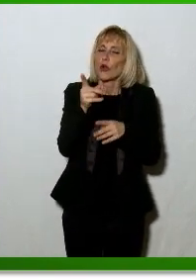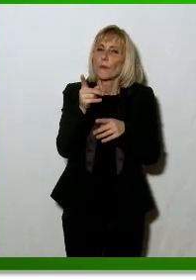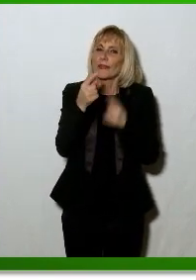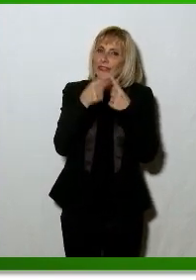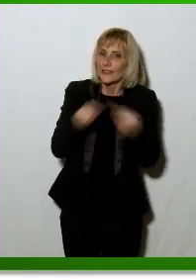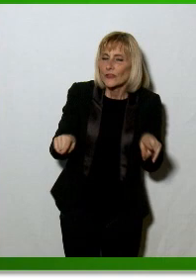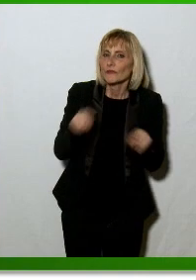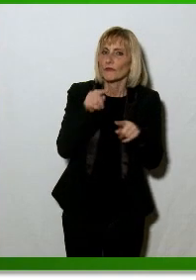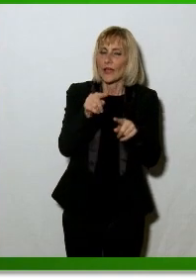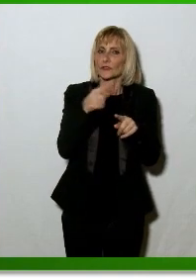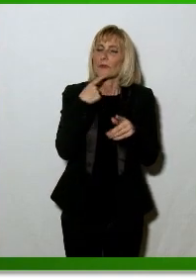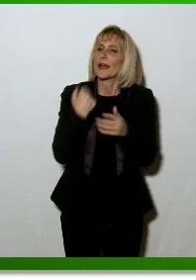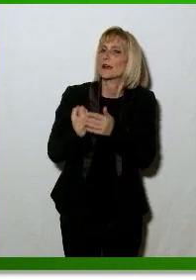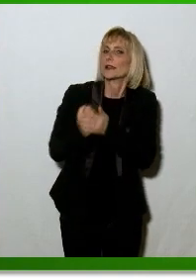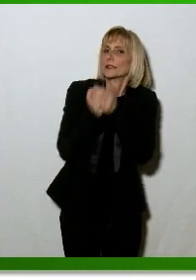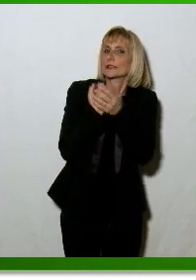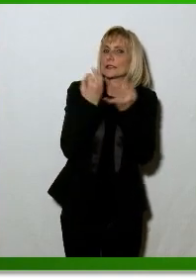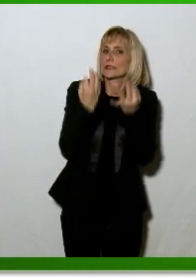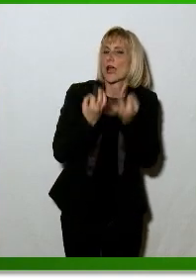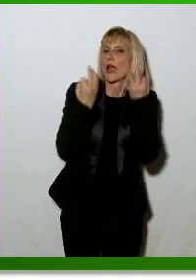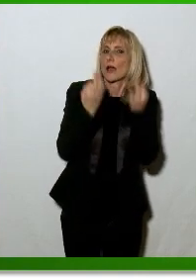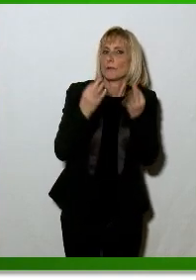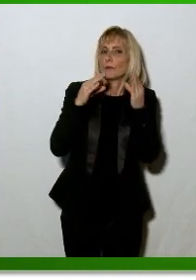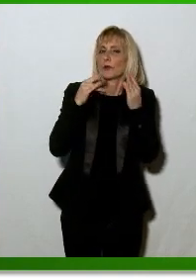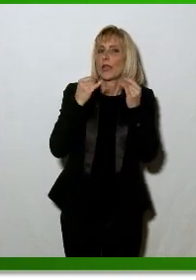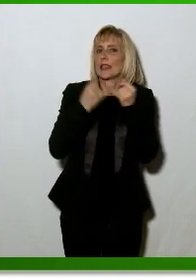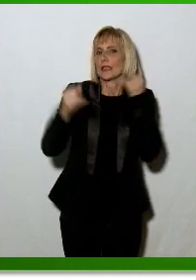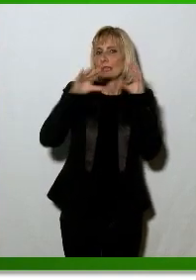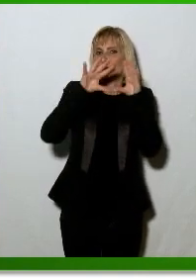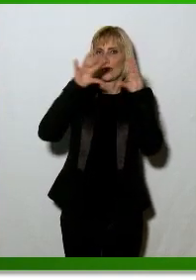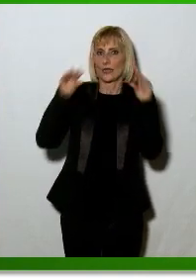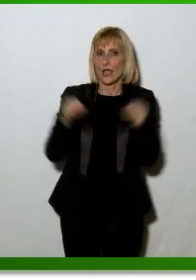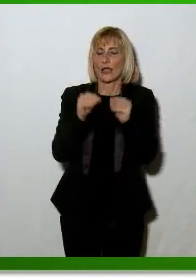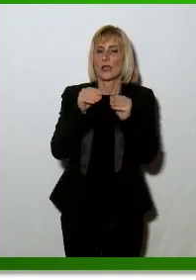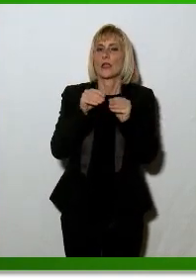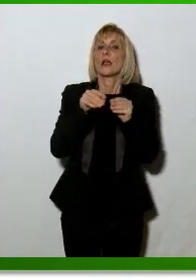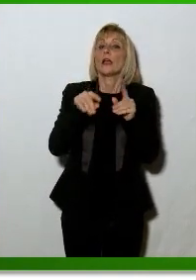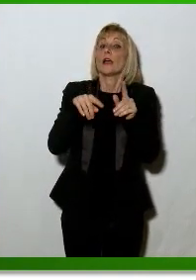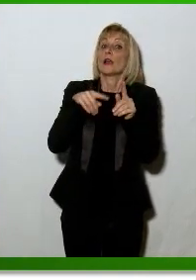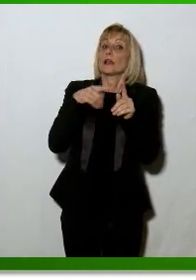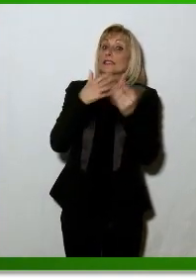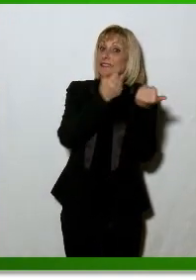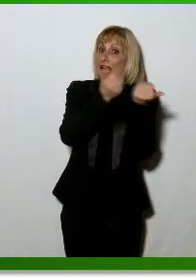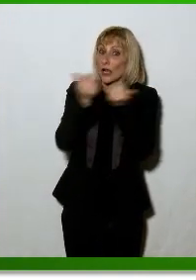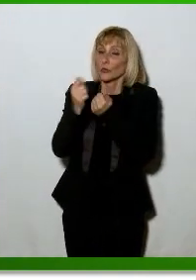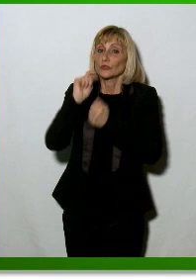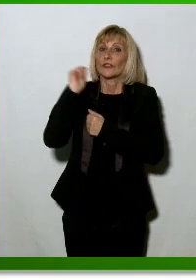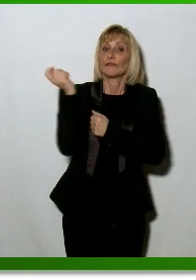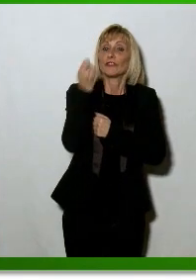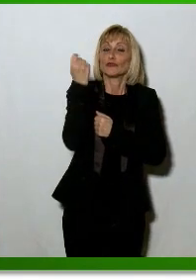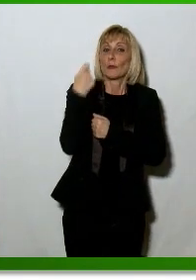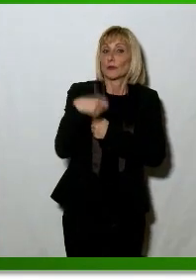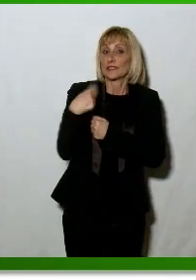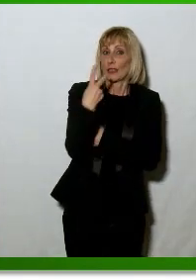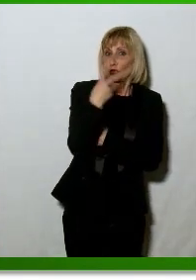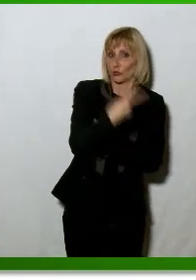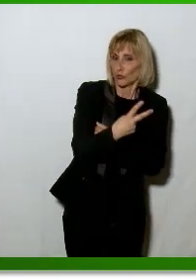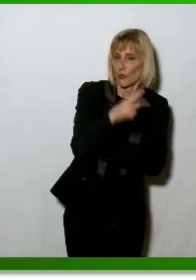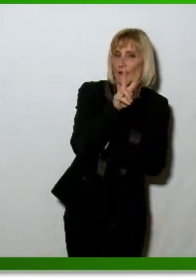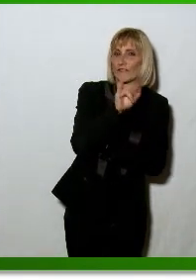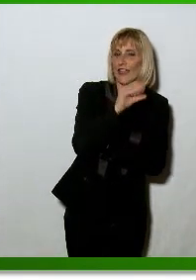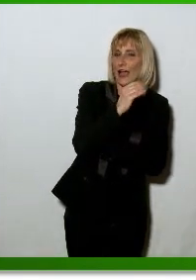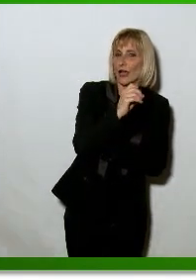diverso ma sempre a sostegno della linea complessiva di Anci un saluto ai due vicepresidenti il